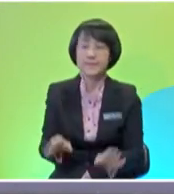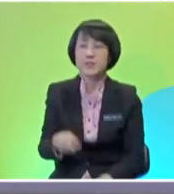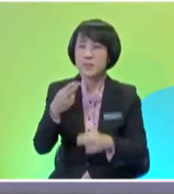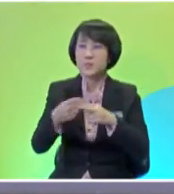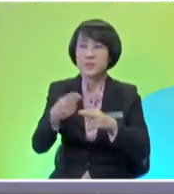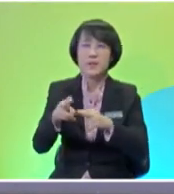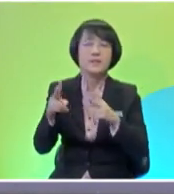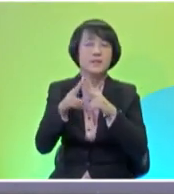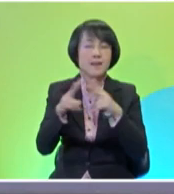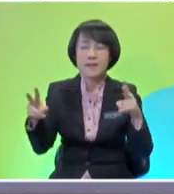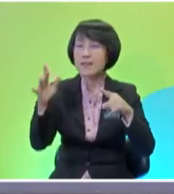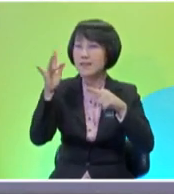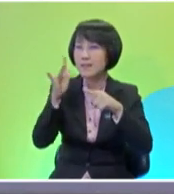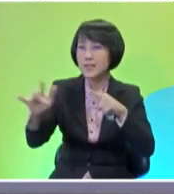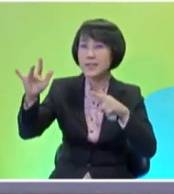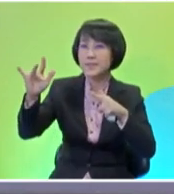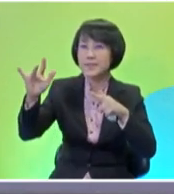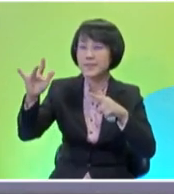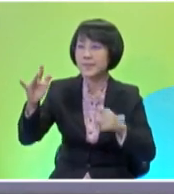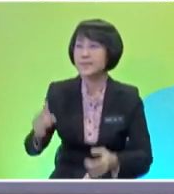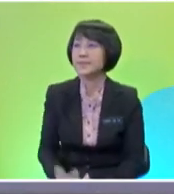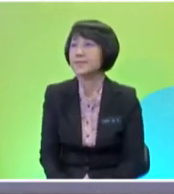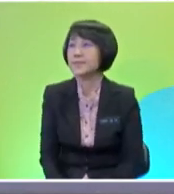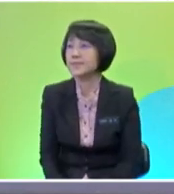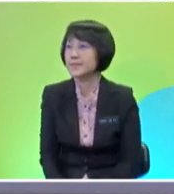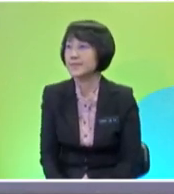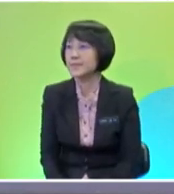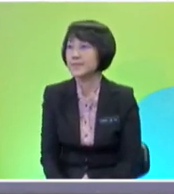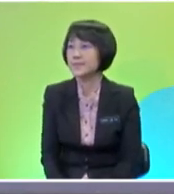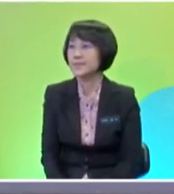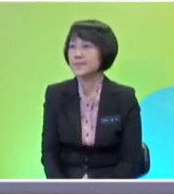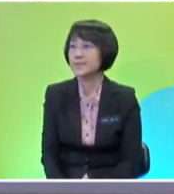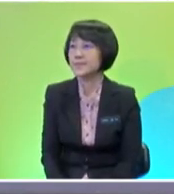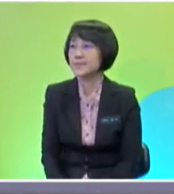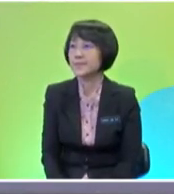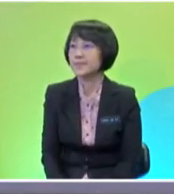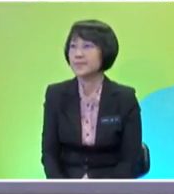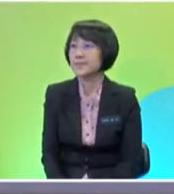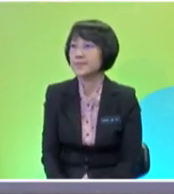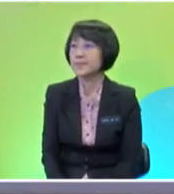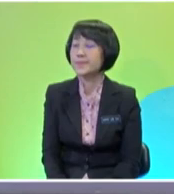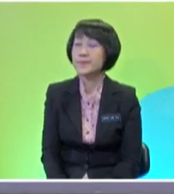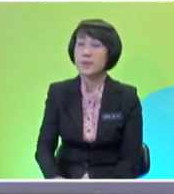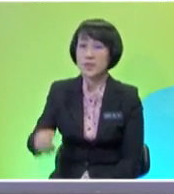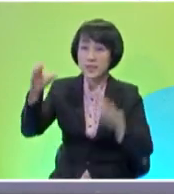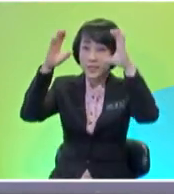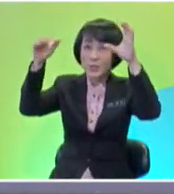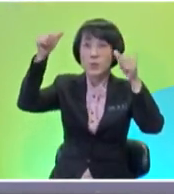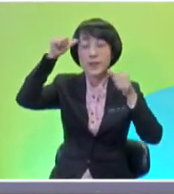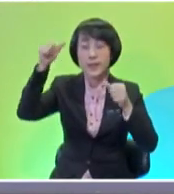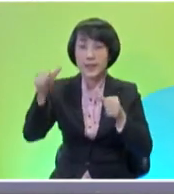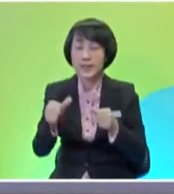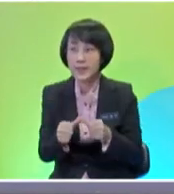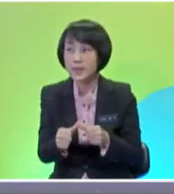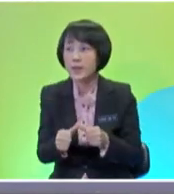laras ni. Ini dekat sini sikit. Okay, Okey, suka saya nak ingatkan juga. Okey, bila kita gunakan pisau